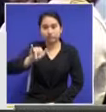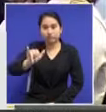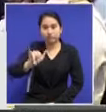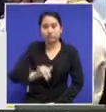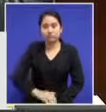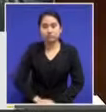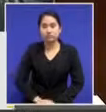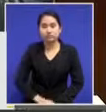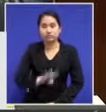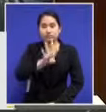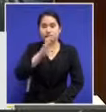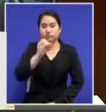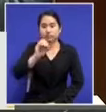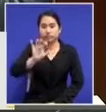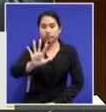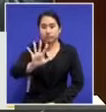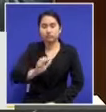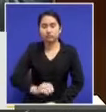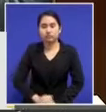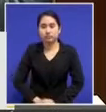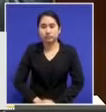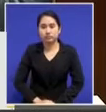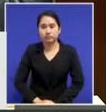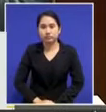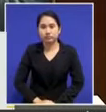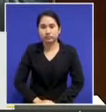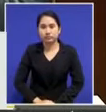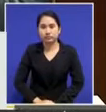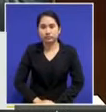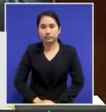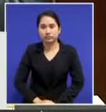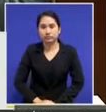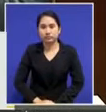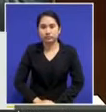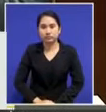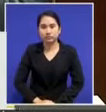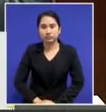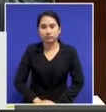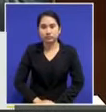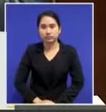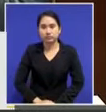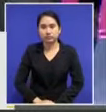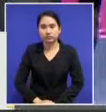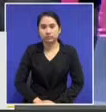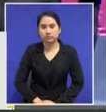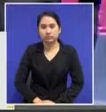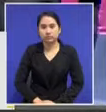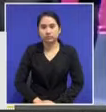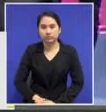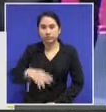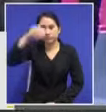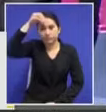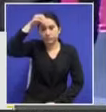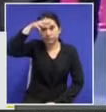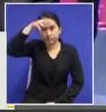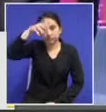ครับ 405นายภาสกรเงินเจริญกุล นายธนาธร